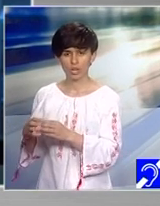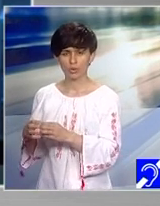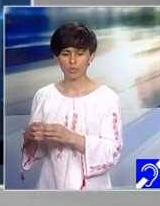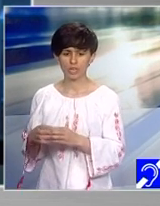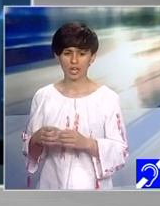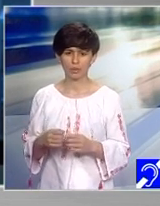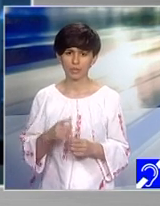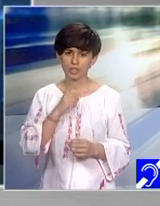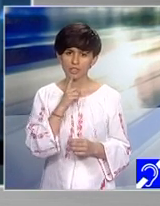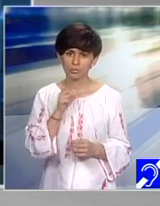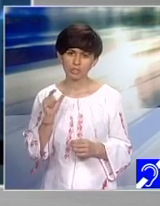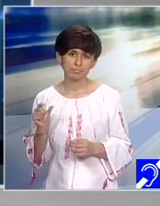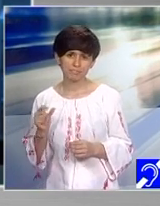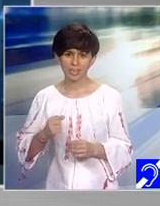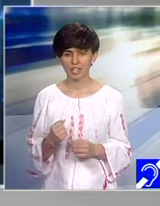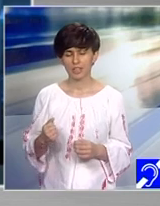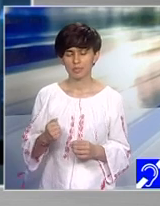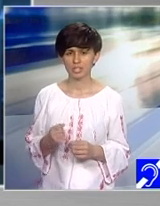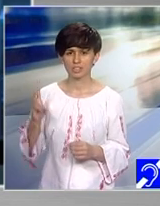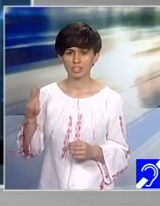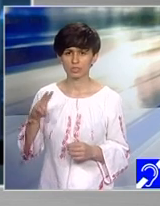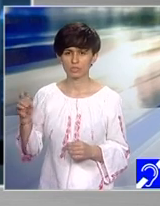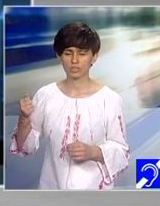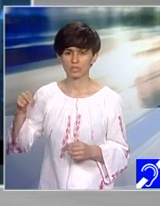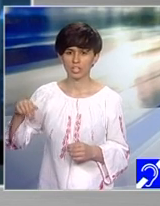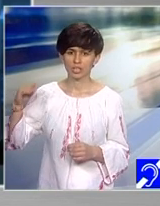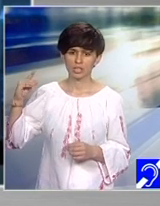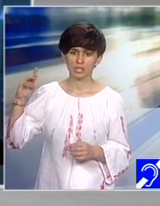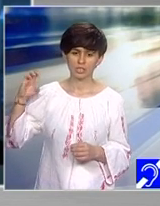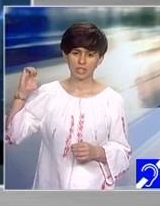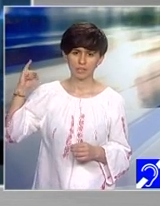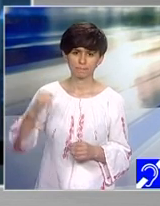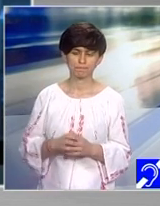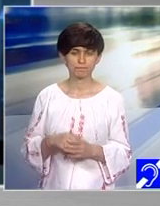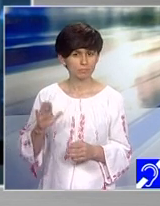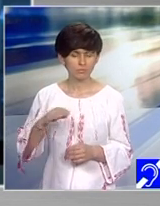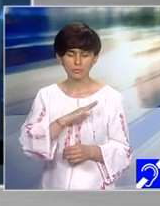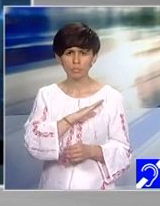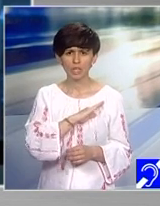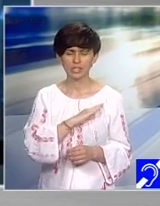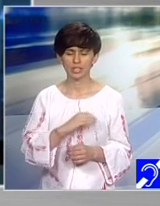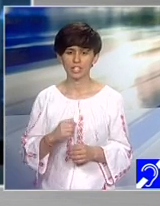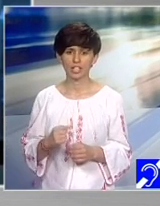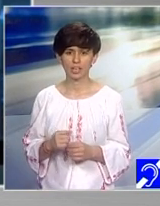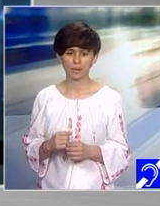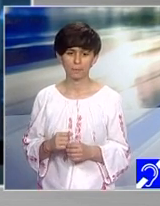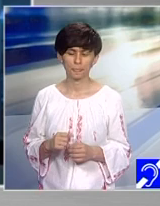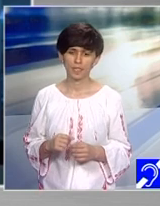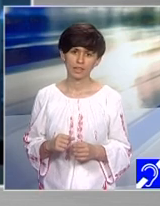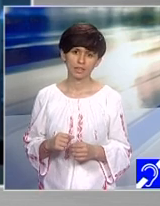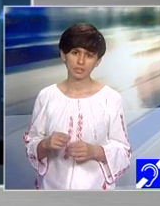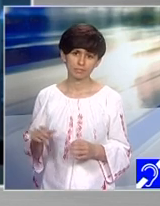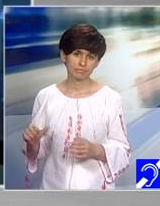Sfântul Andrei și aveau diverse activități legate de tradiție, ateliere de meșteșuguri, reconstituire de